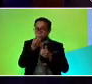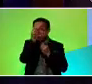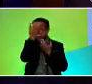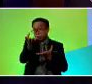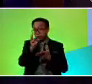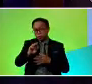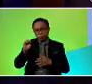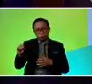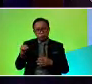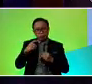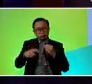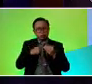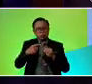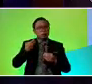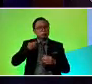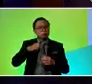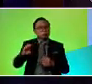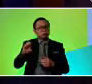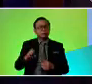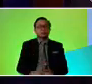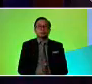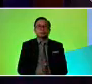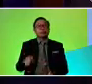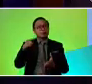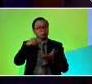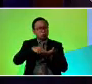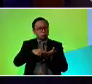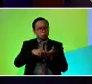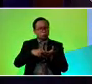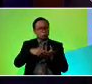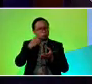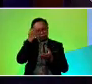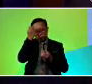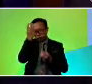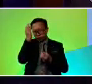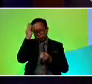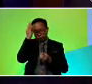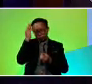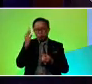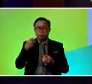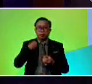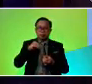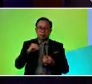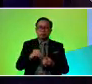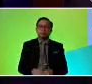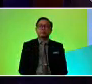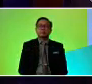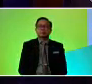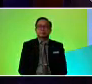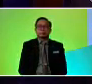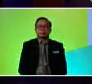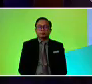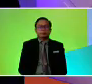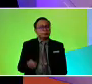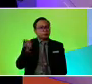mengenai eksploitasi itu pandangan mereka dari segi pengenalan dan juga maksudnya